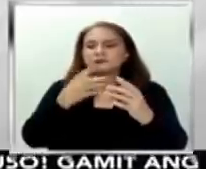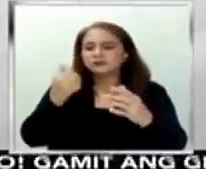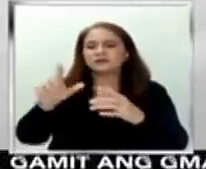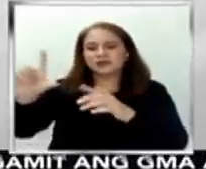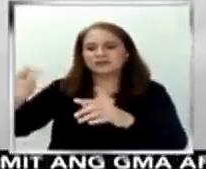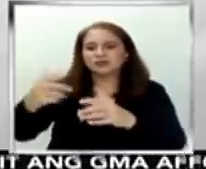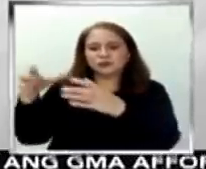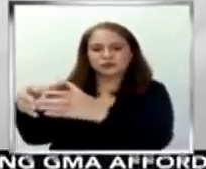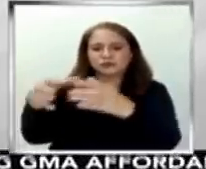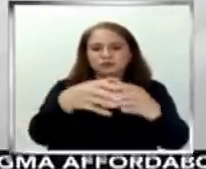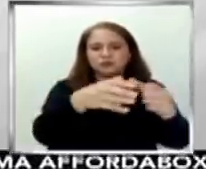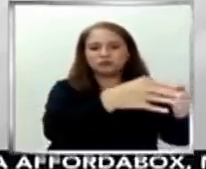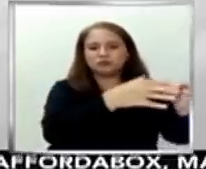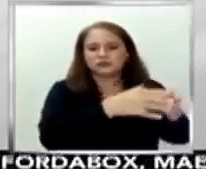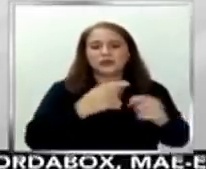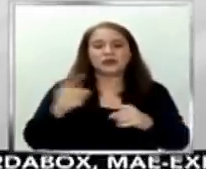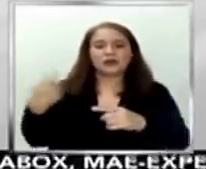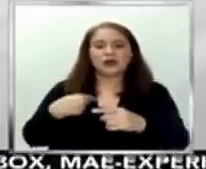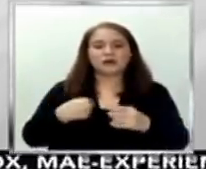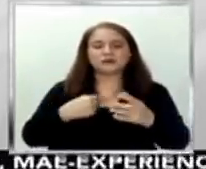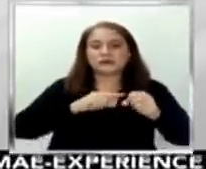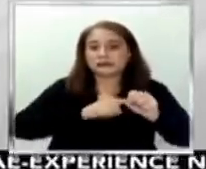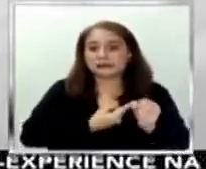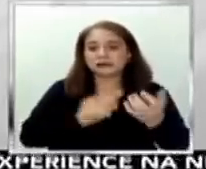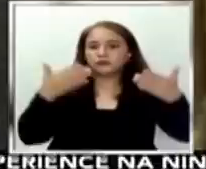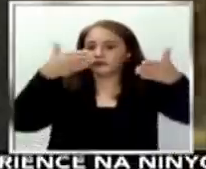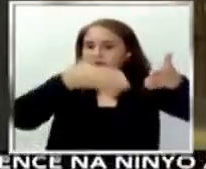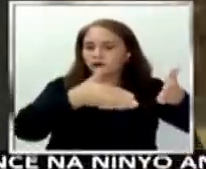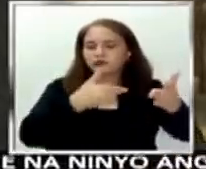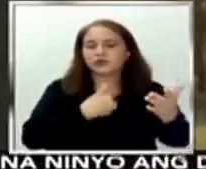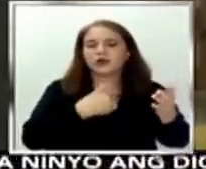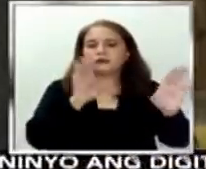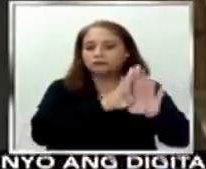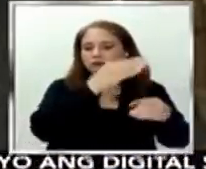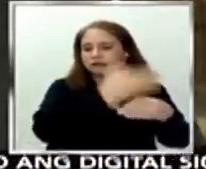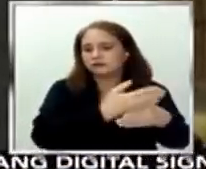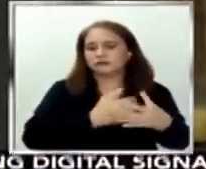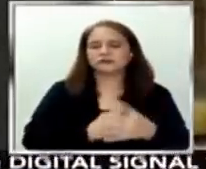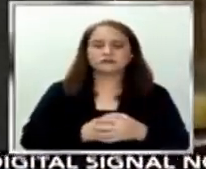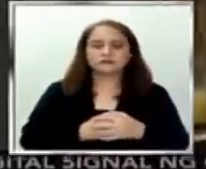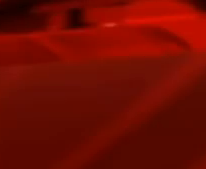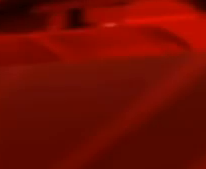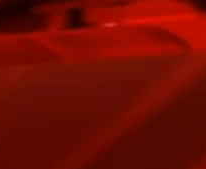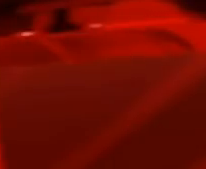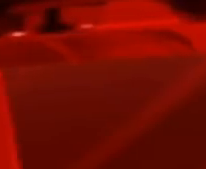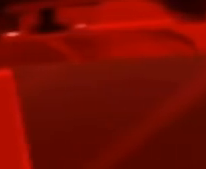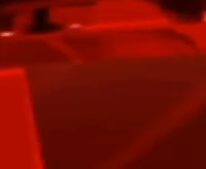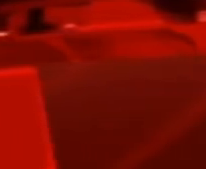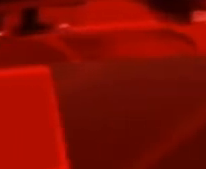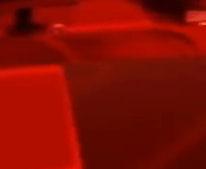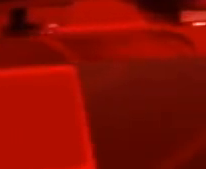saan talaga nagkaroon ng mga spike, doon talaga nagpo-focus yung lockdown. Mav Gonzalez, Nakatutok, 24 Oras.